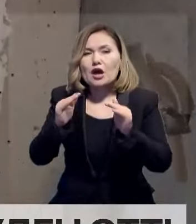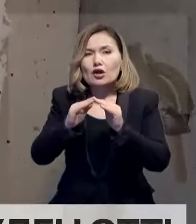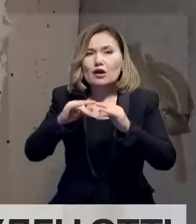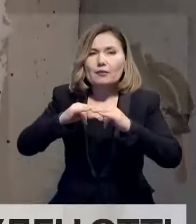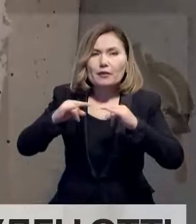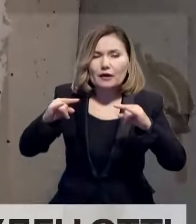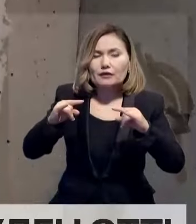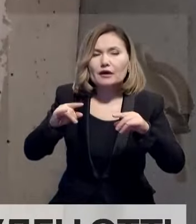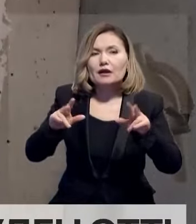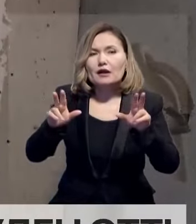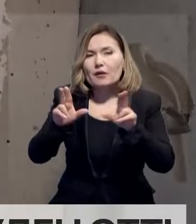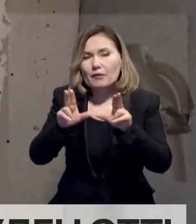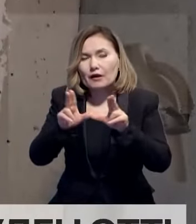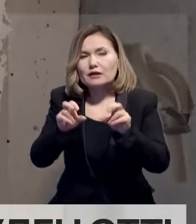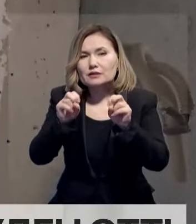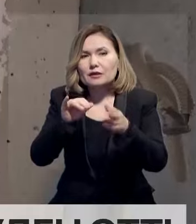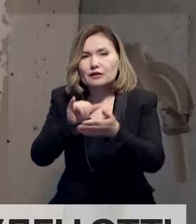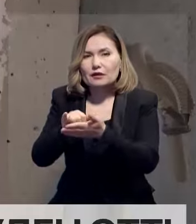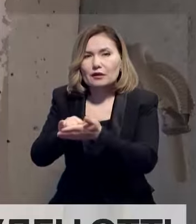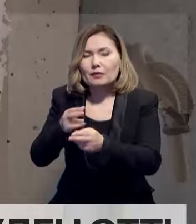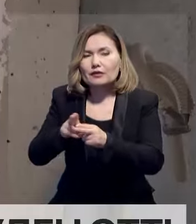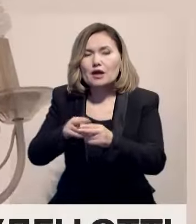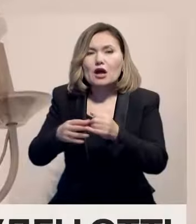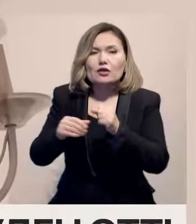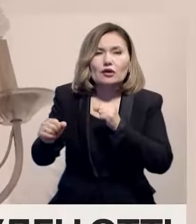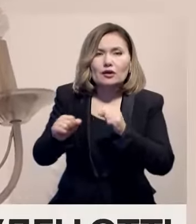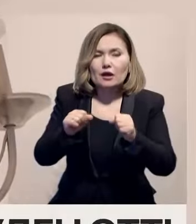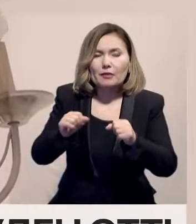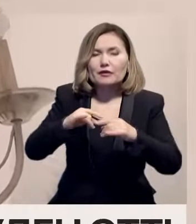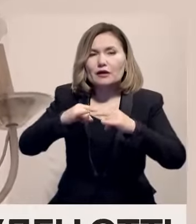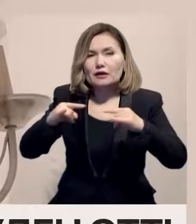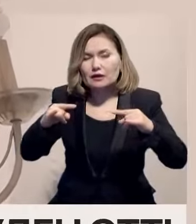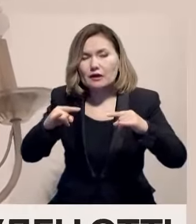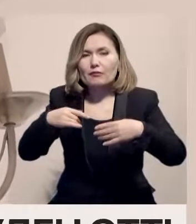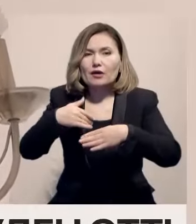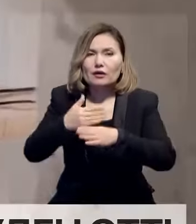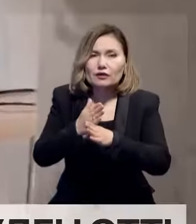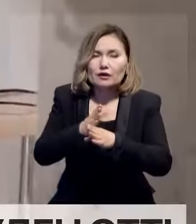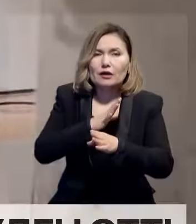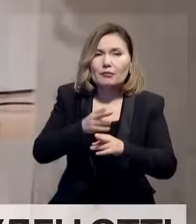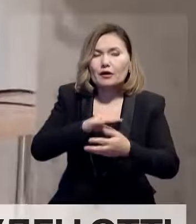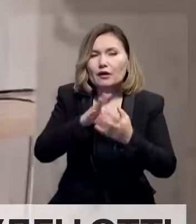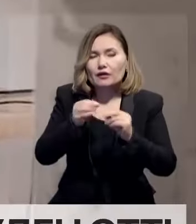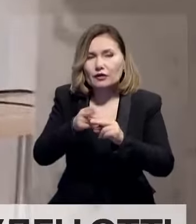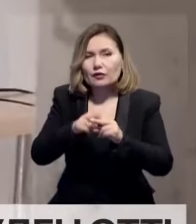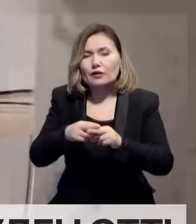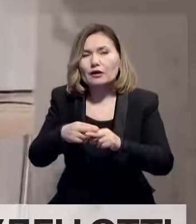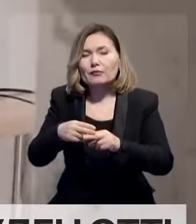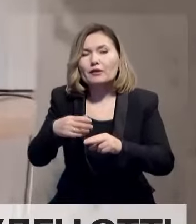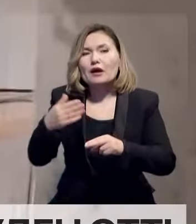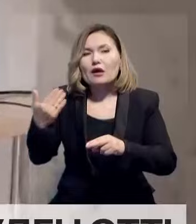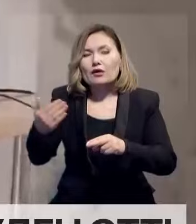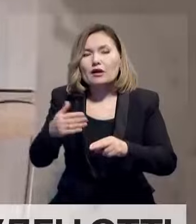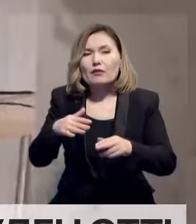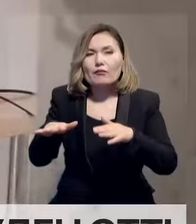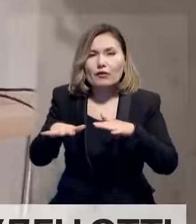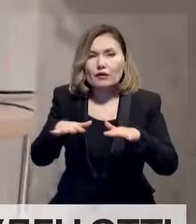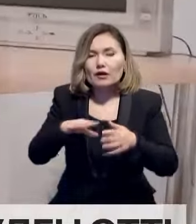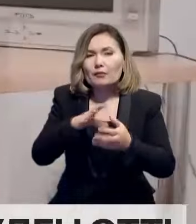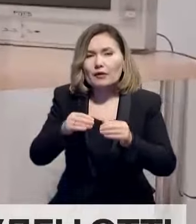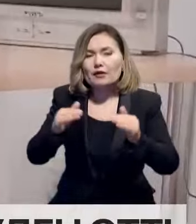мен тұрмыстық техникалар қойылған. Алғашқы дүмпу кезінде ыдыс-аяқ сынып, ескі тоңазытқыштың есігі түсіп қалған. Дегенмен ғимарат